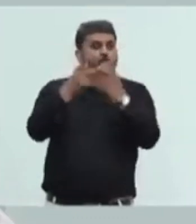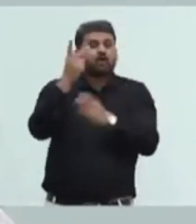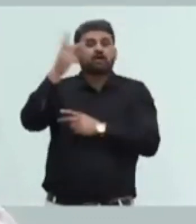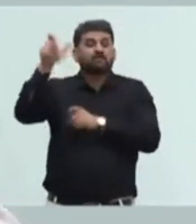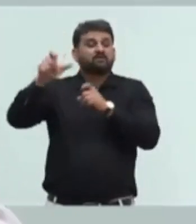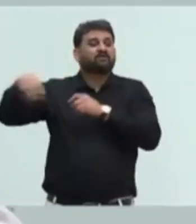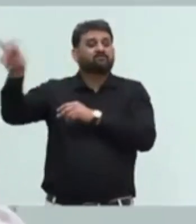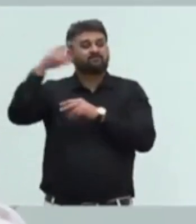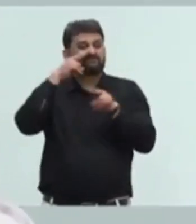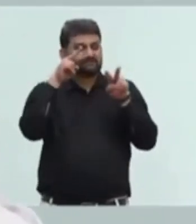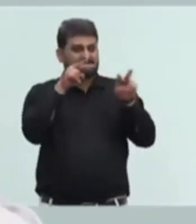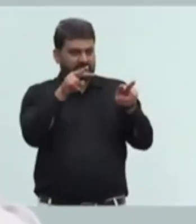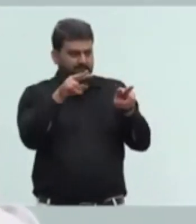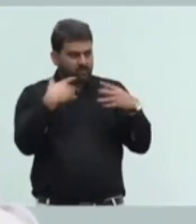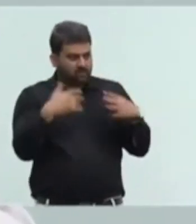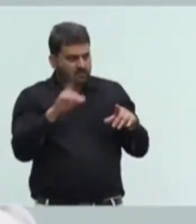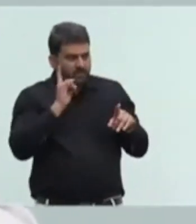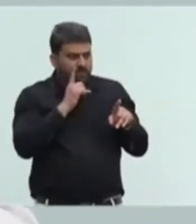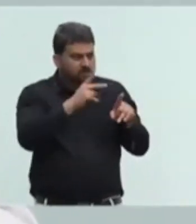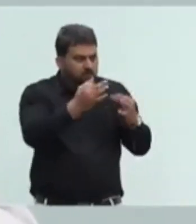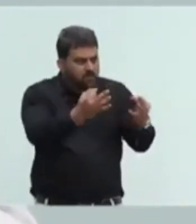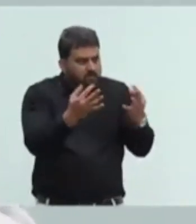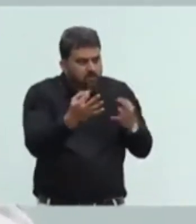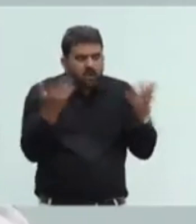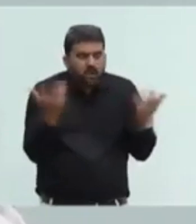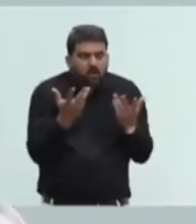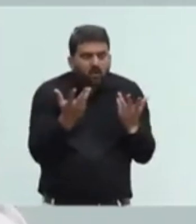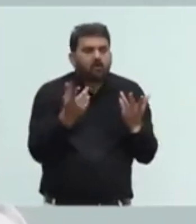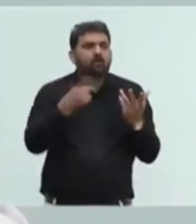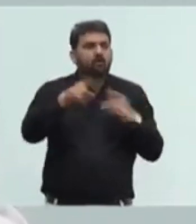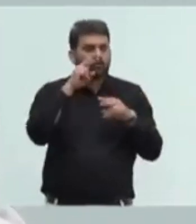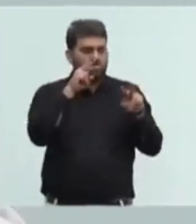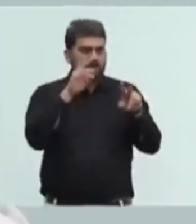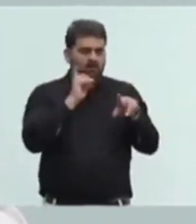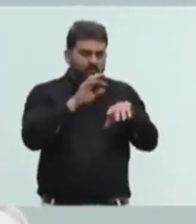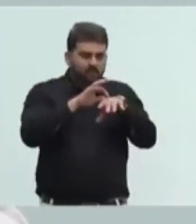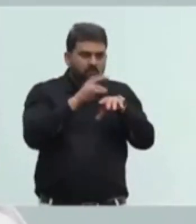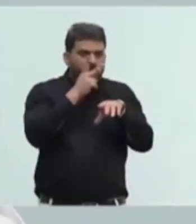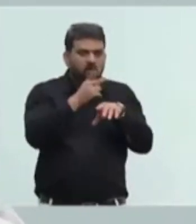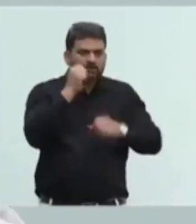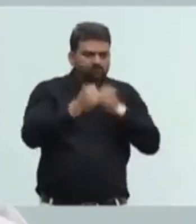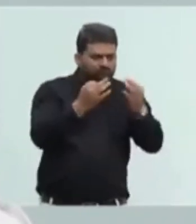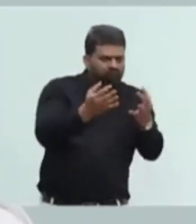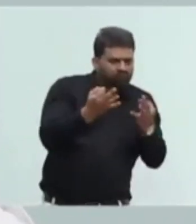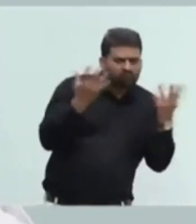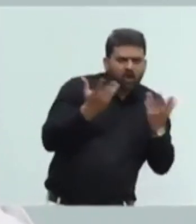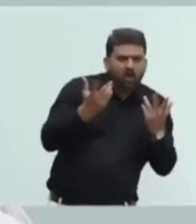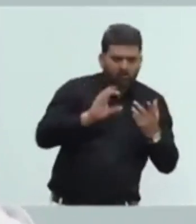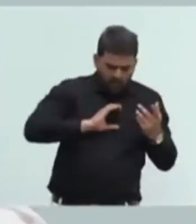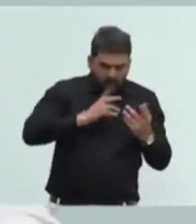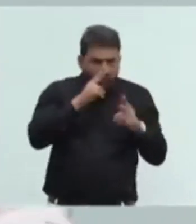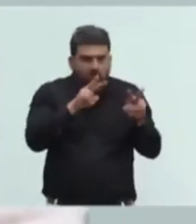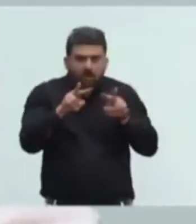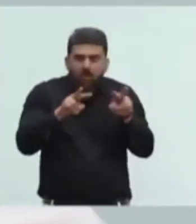आपके इस सिद्धि को किसी ने देखा होगा तो आपको देखता होगा आपके खेल को देखता हूं कि आपके मिडल को